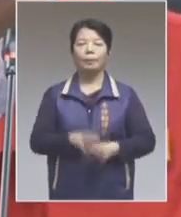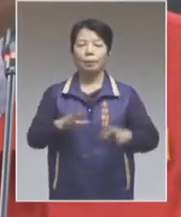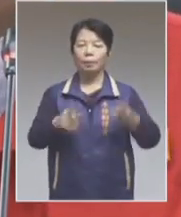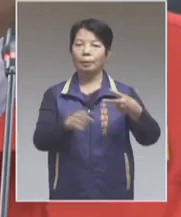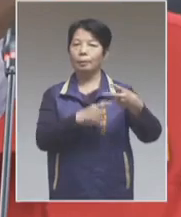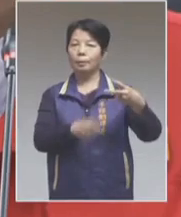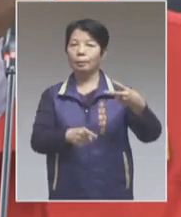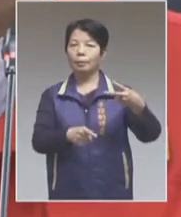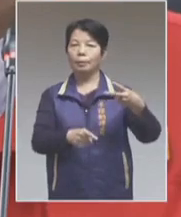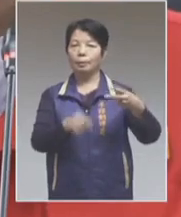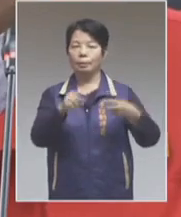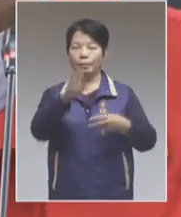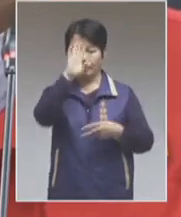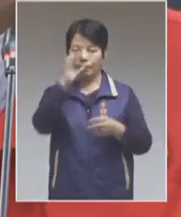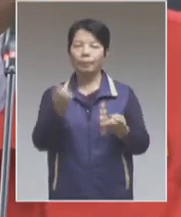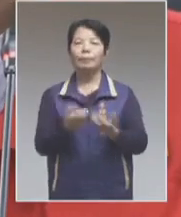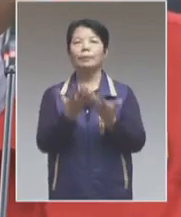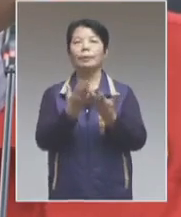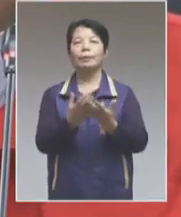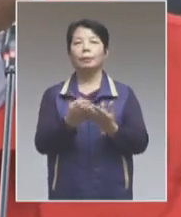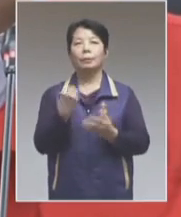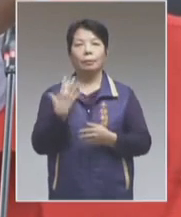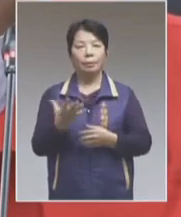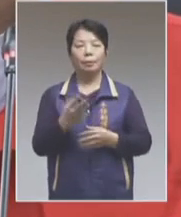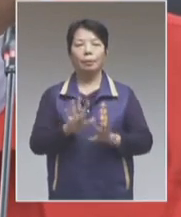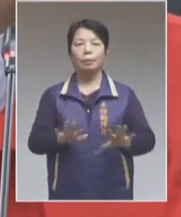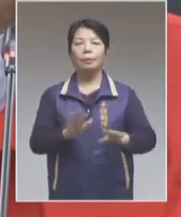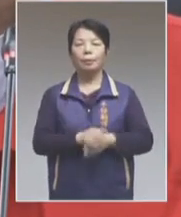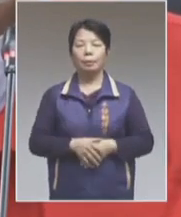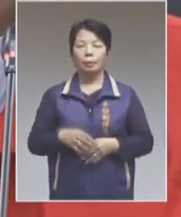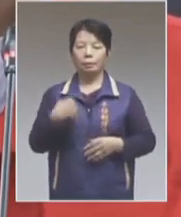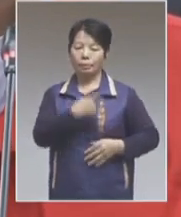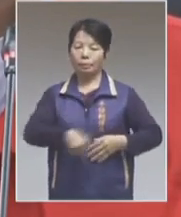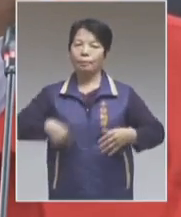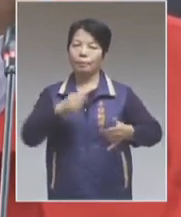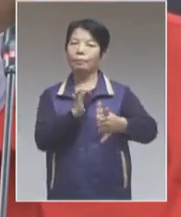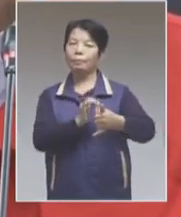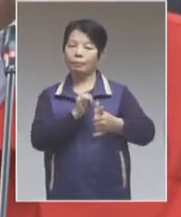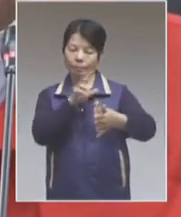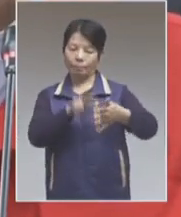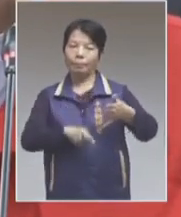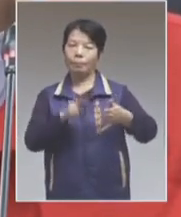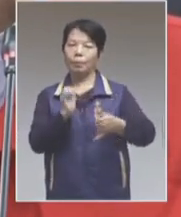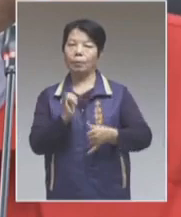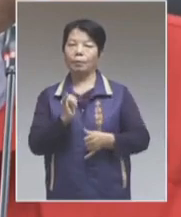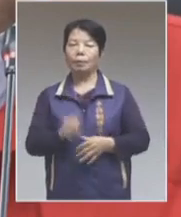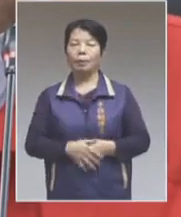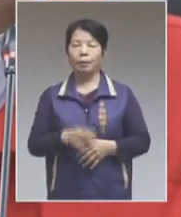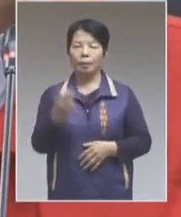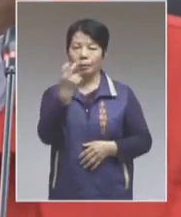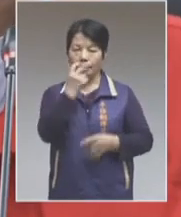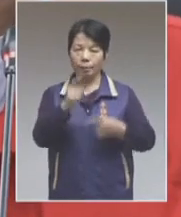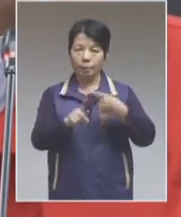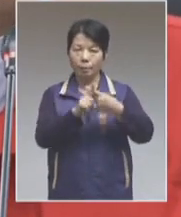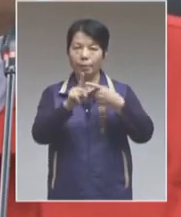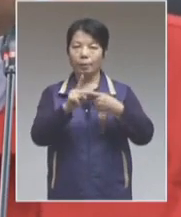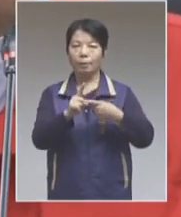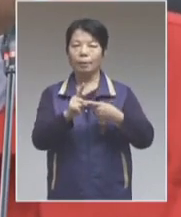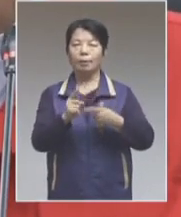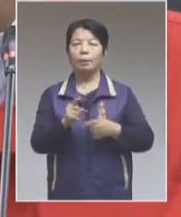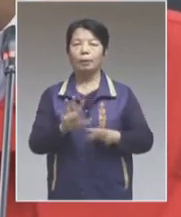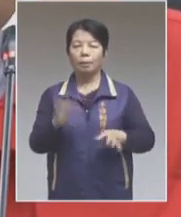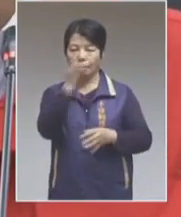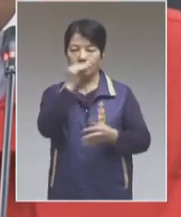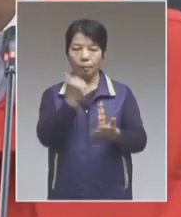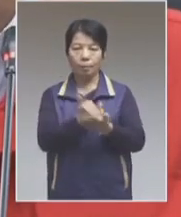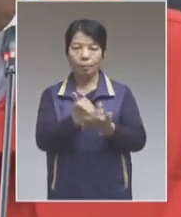友刚发病、啊虽然现在是没有症状，刚确诊，抱歉，刚确诊，那就找到